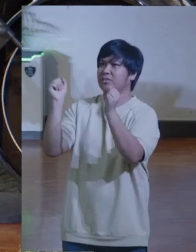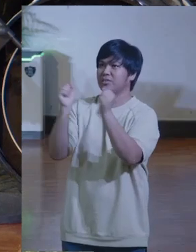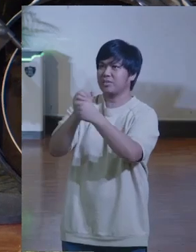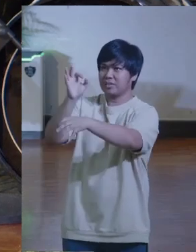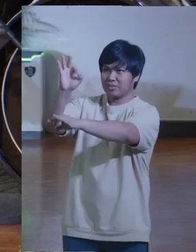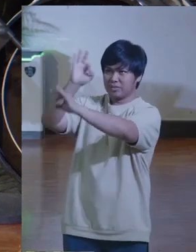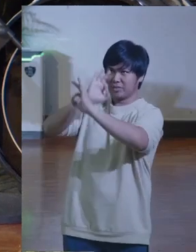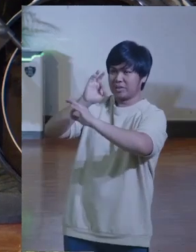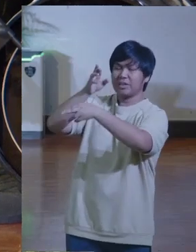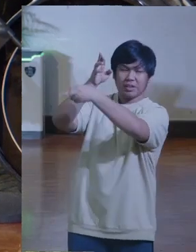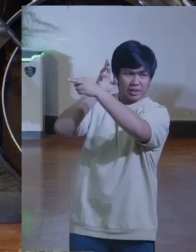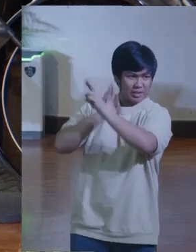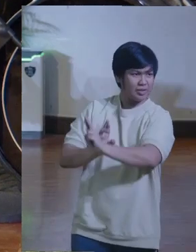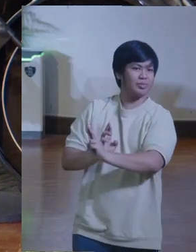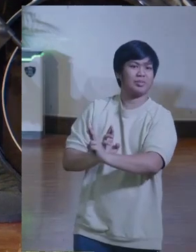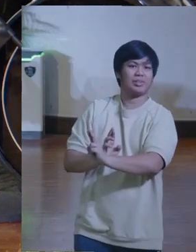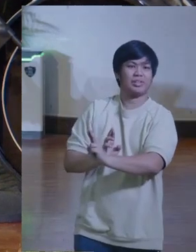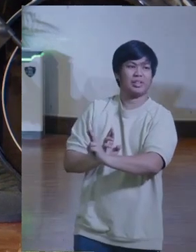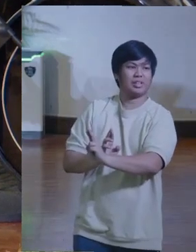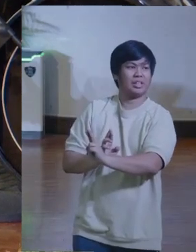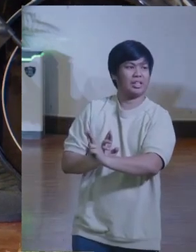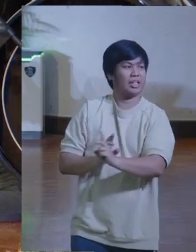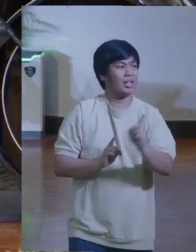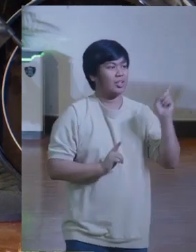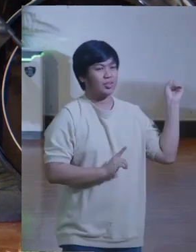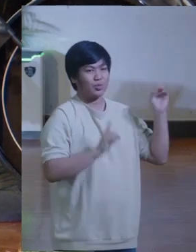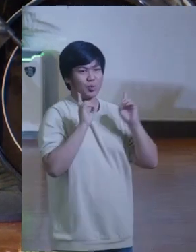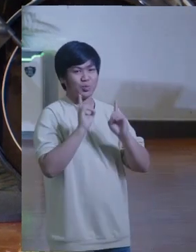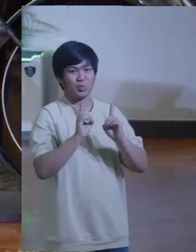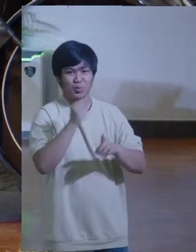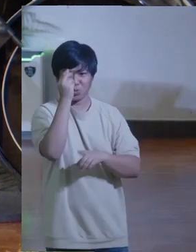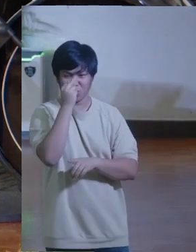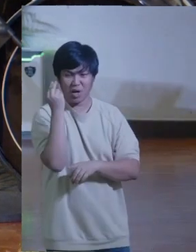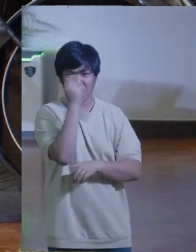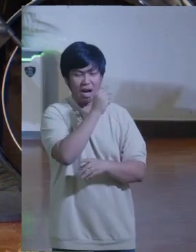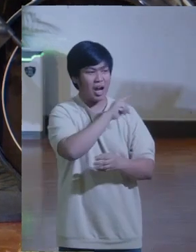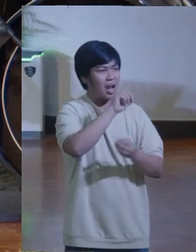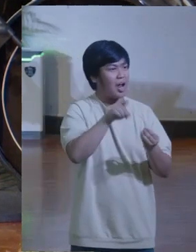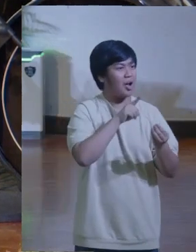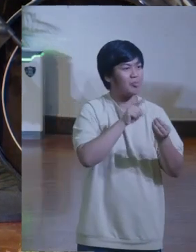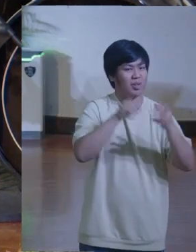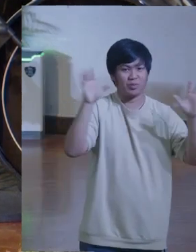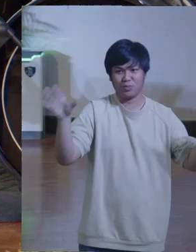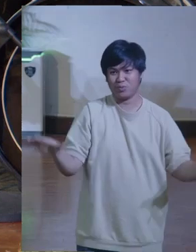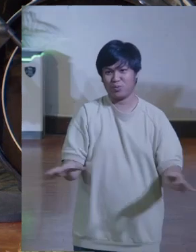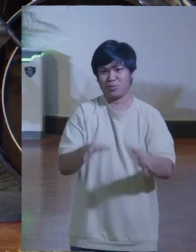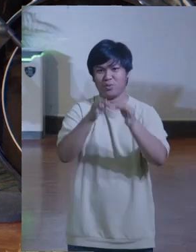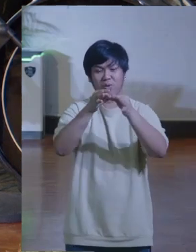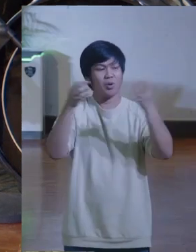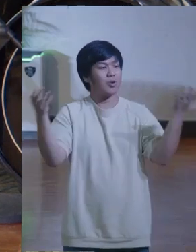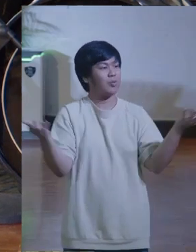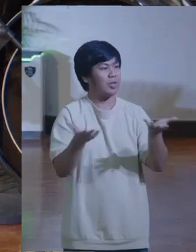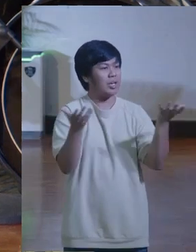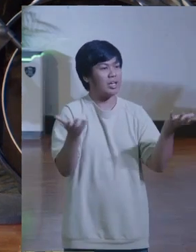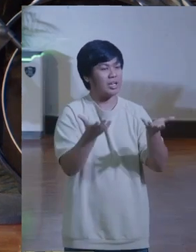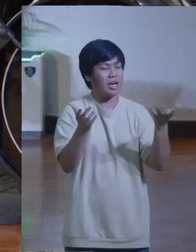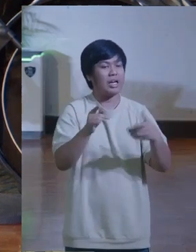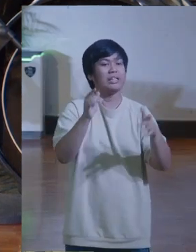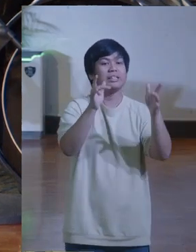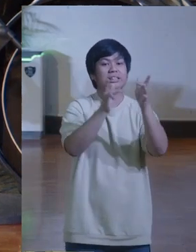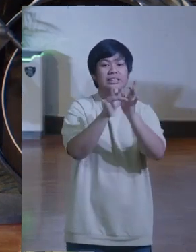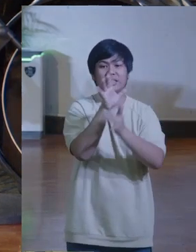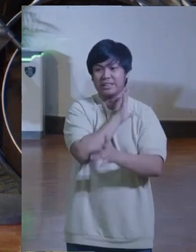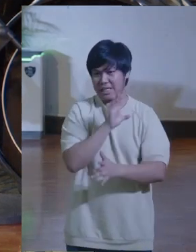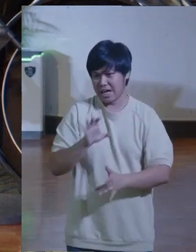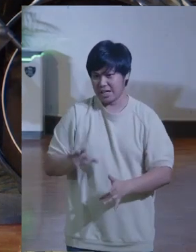fear and reverence. Ito po yung doktrina nila tungkol sa misa, na kung saan ang ating